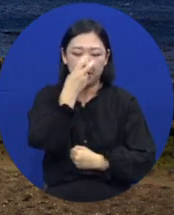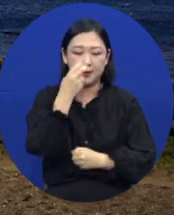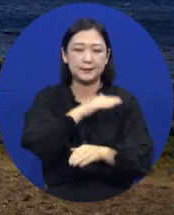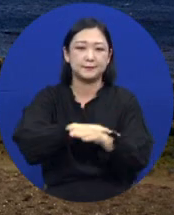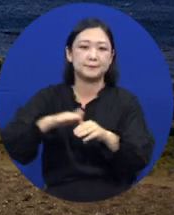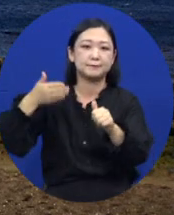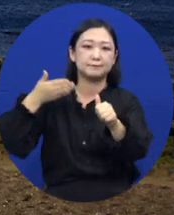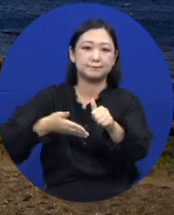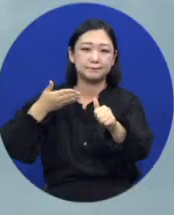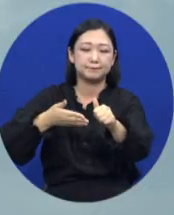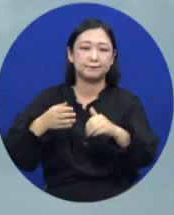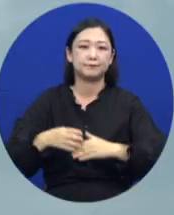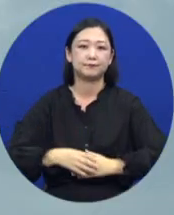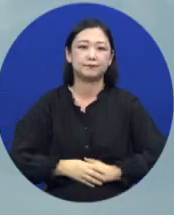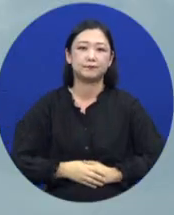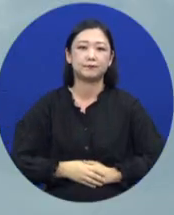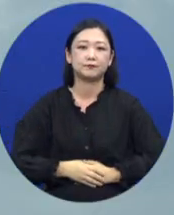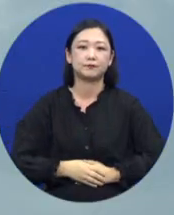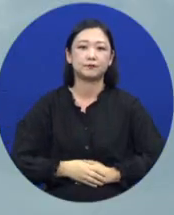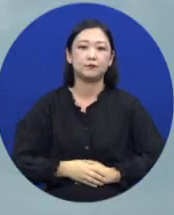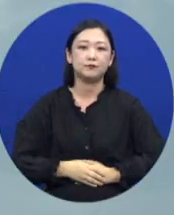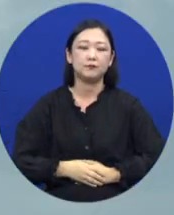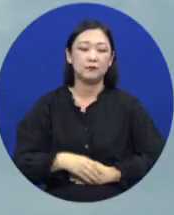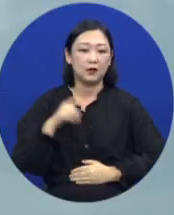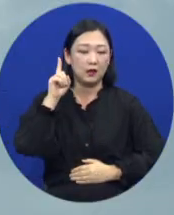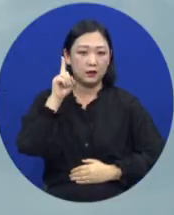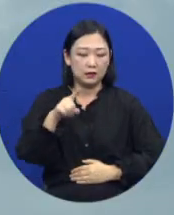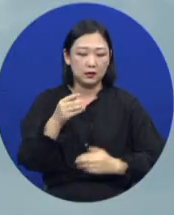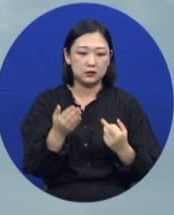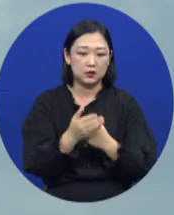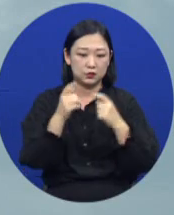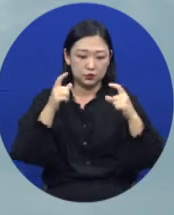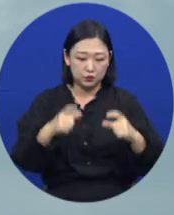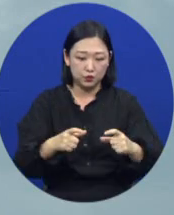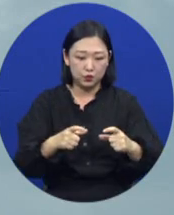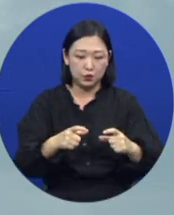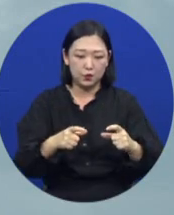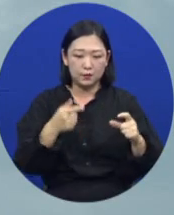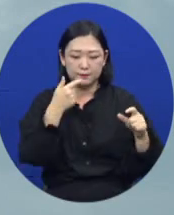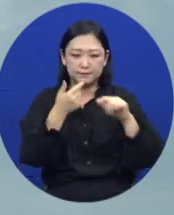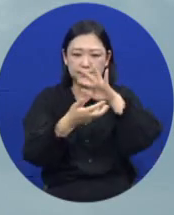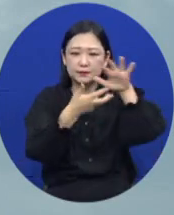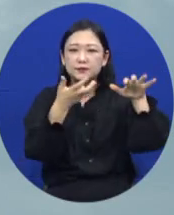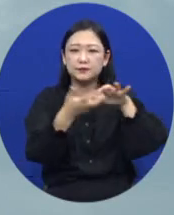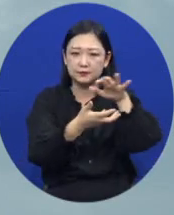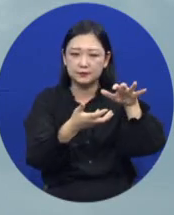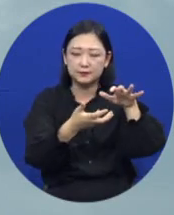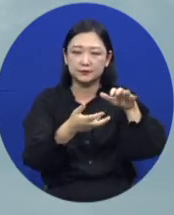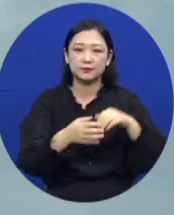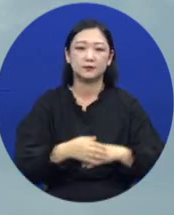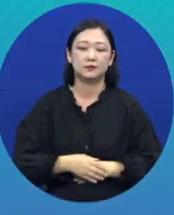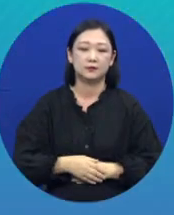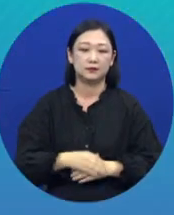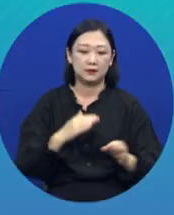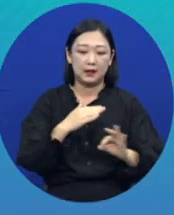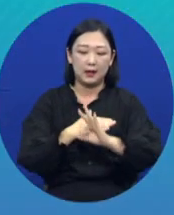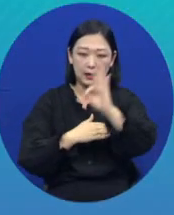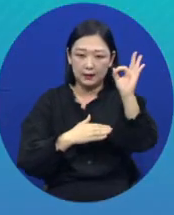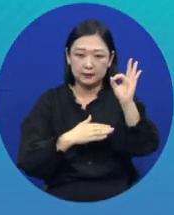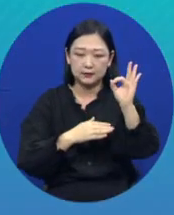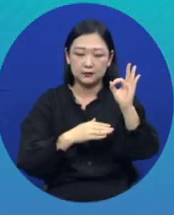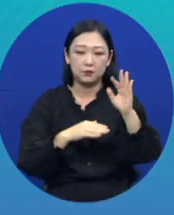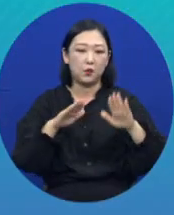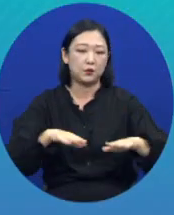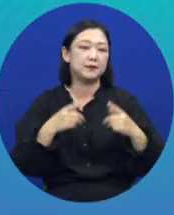바랍니다 자세한 h 억불 냈습니다 내일은 제조 전역에서 대체로 흐린 날씨를 보이겠습니다 4 아침 최저 기온은